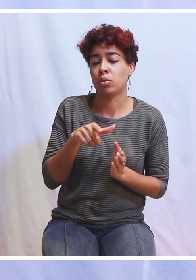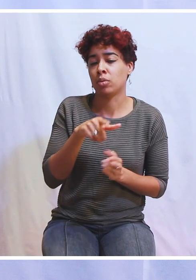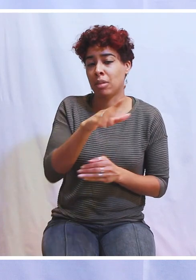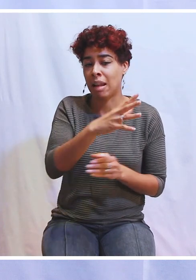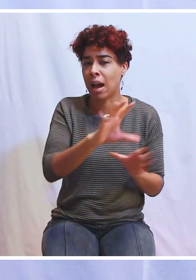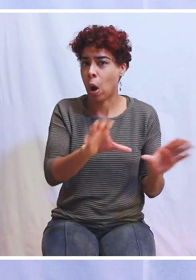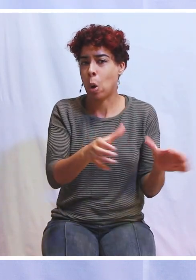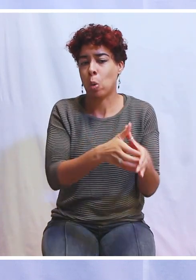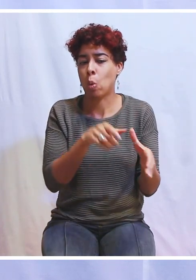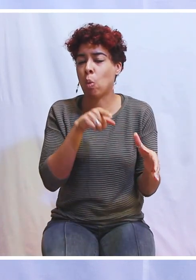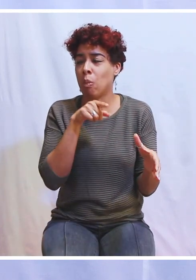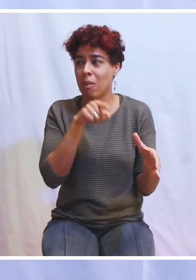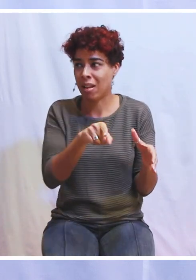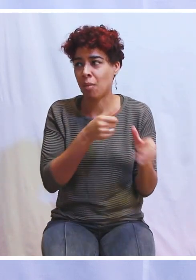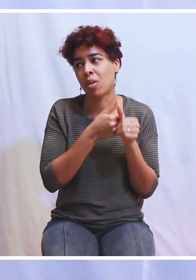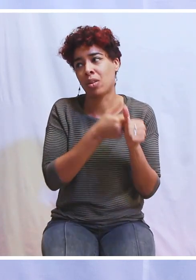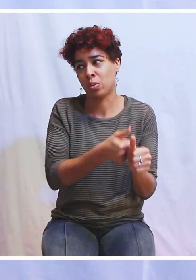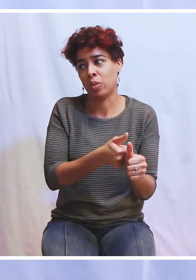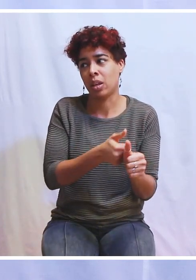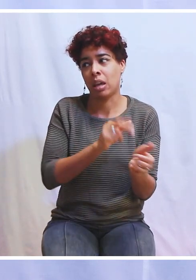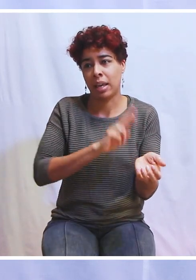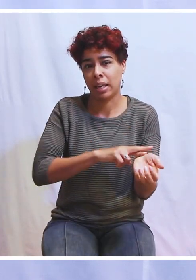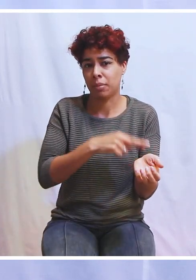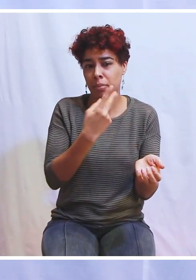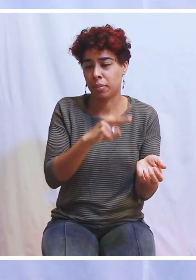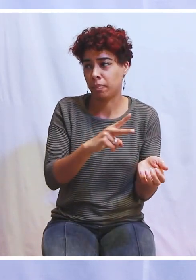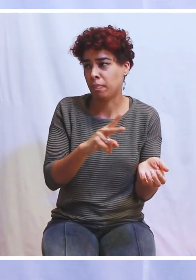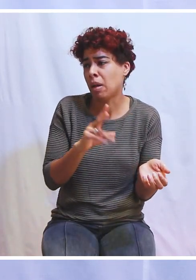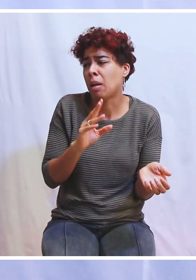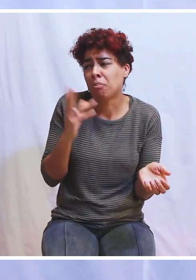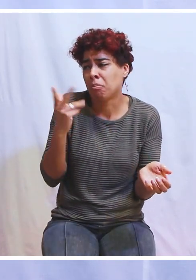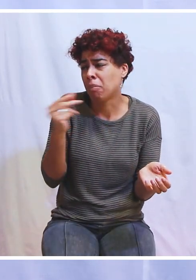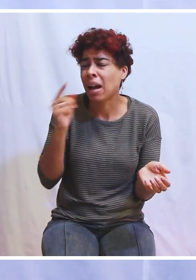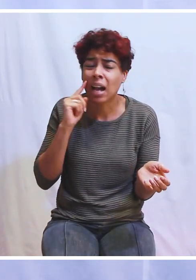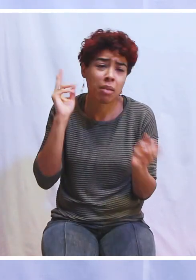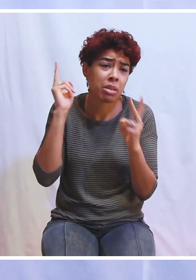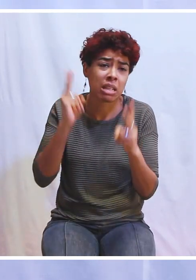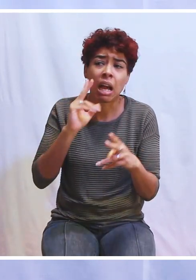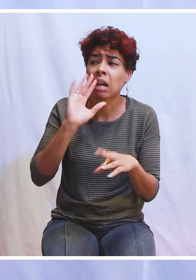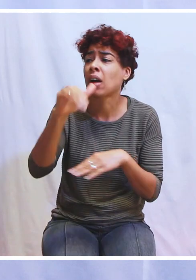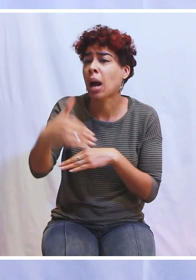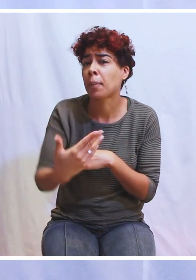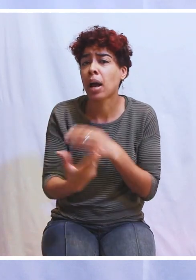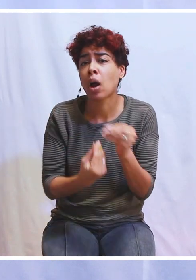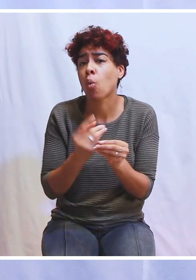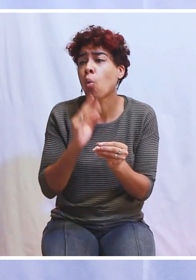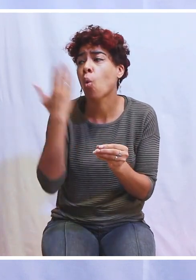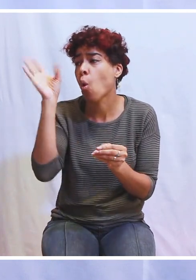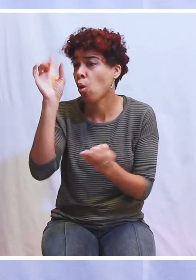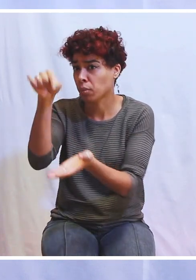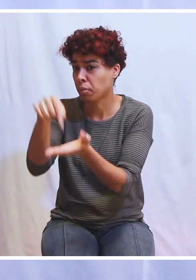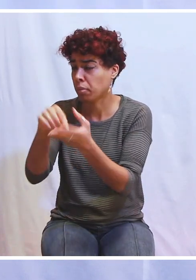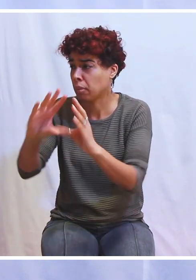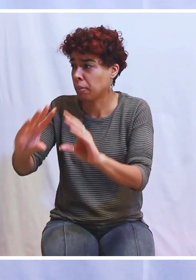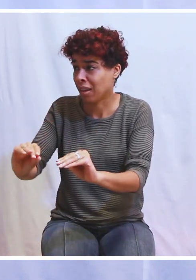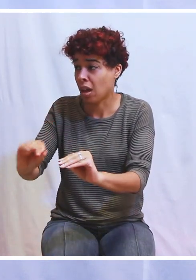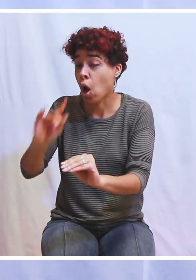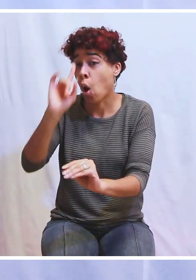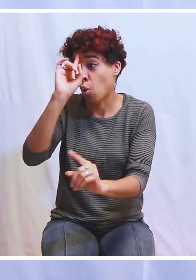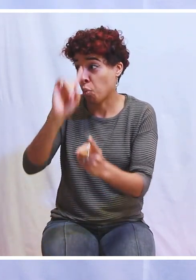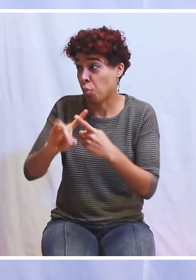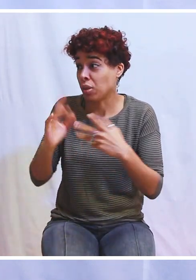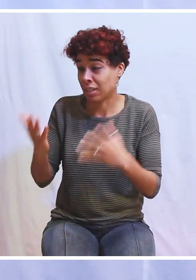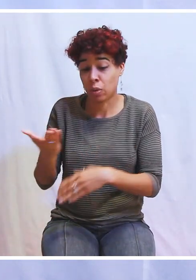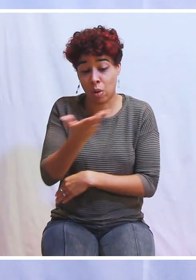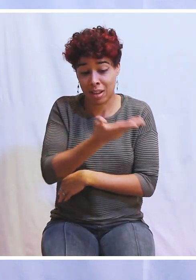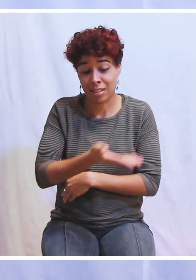du troupeau qu'à la tienne. Et c'est pas grave si moi j'arrive après ou si je m'installe ailleurs. Le but, c'est le bien de mon troupeau. » Et